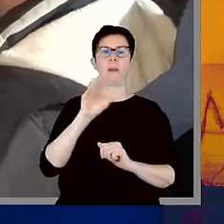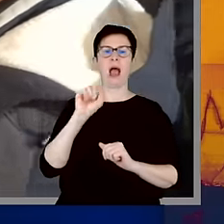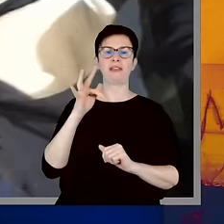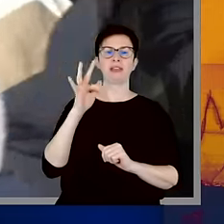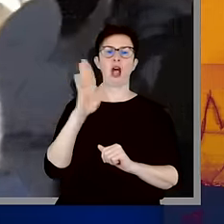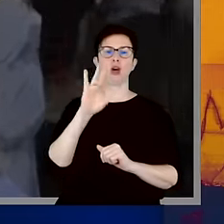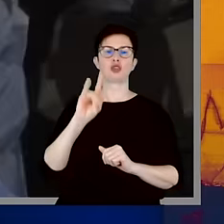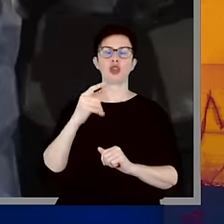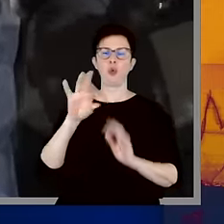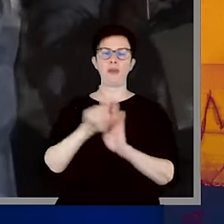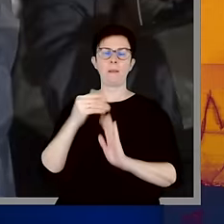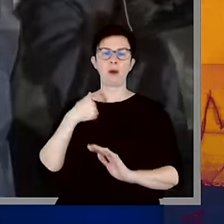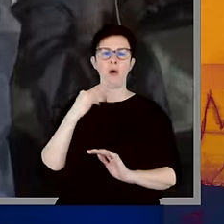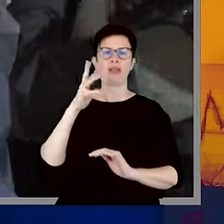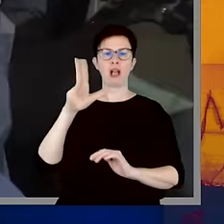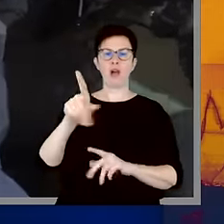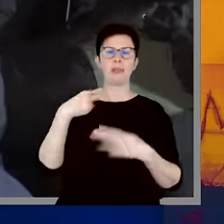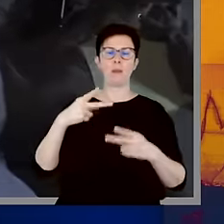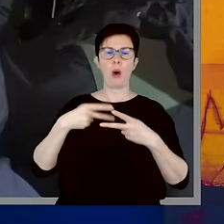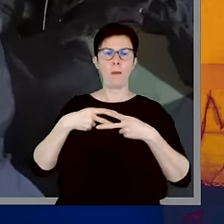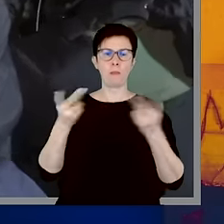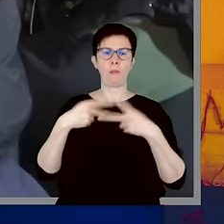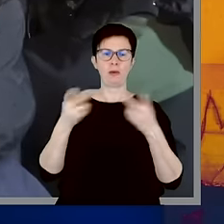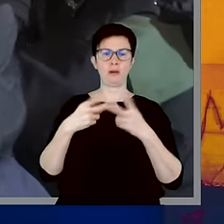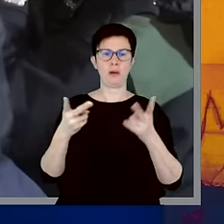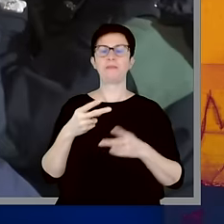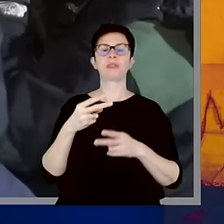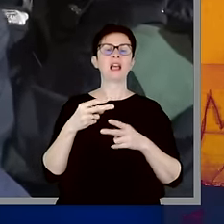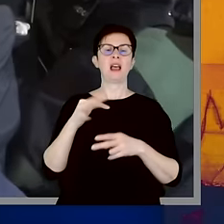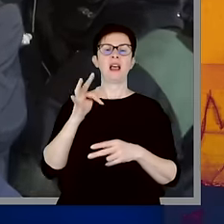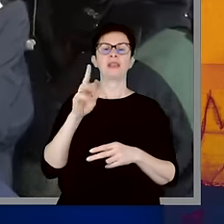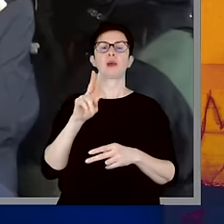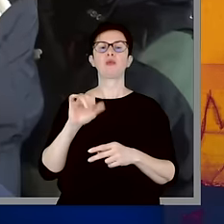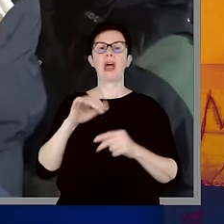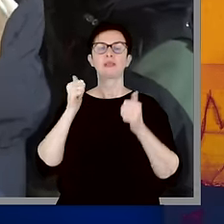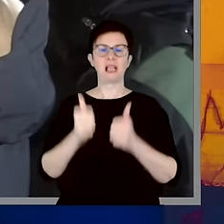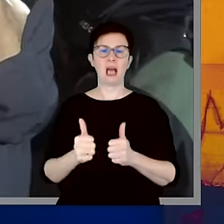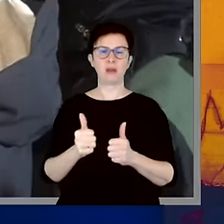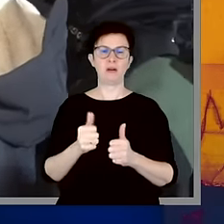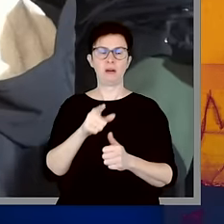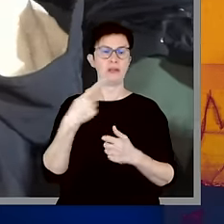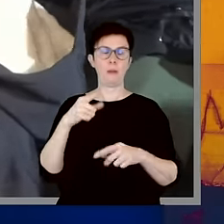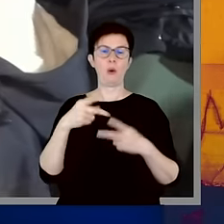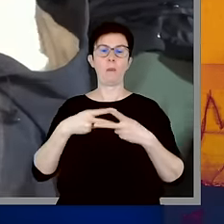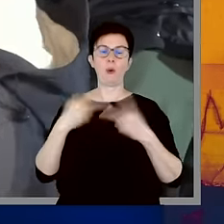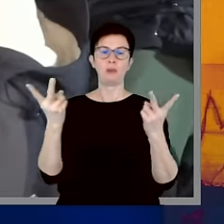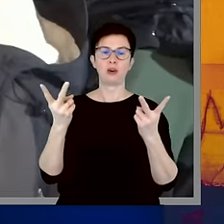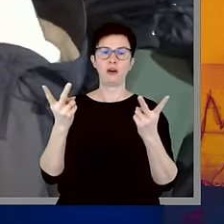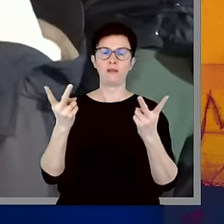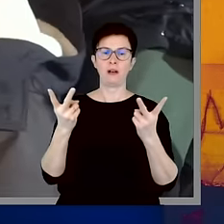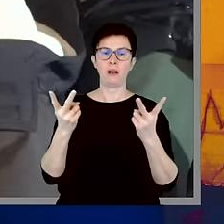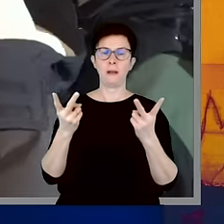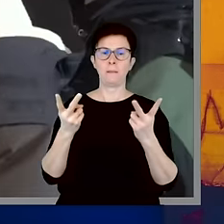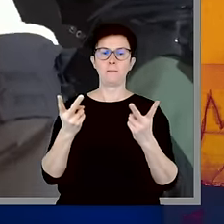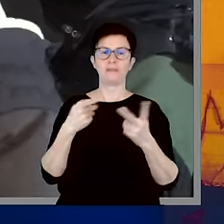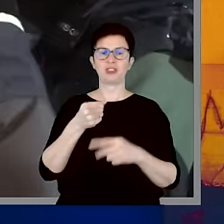Konstytucyjny za to, że nie publikowała tych Trybunał Stanu, przepraszam, który za niepublikowanie tych